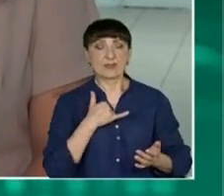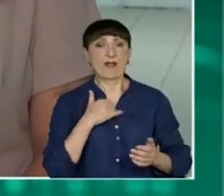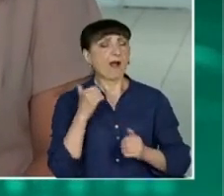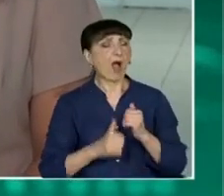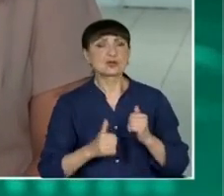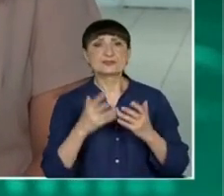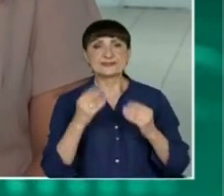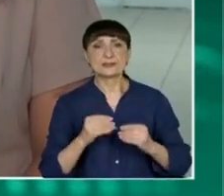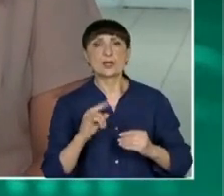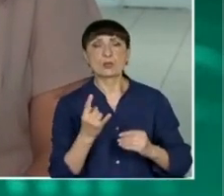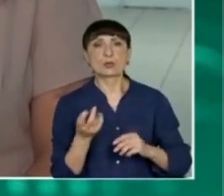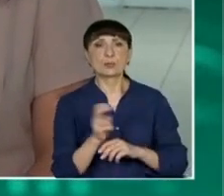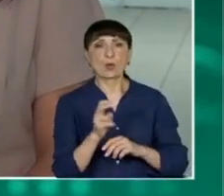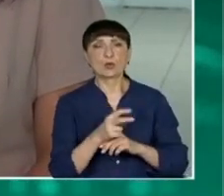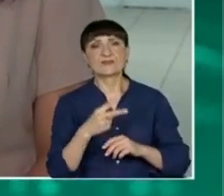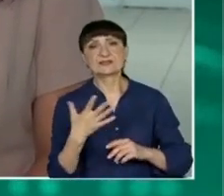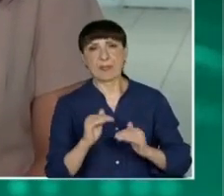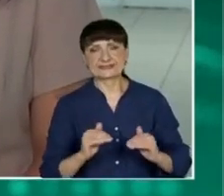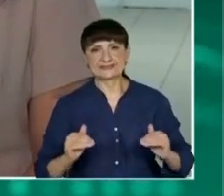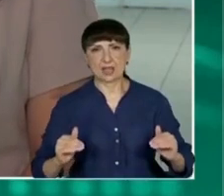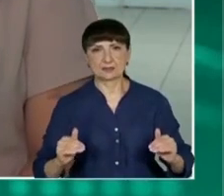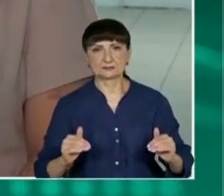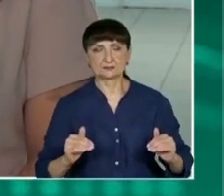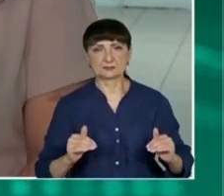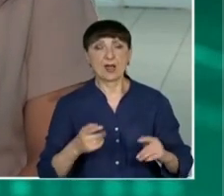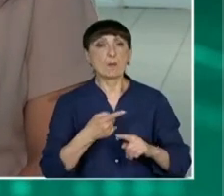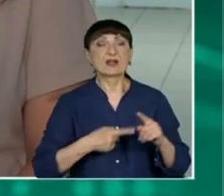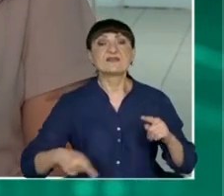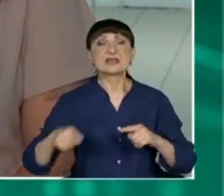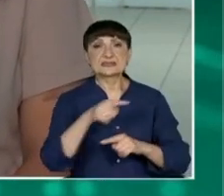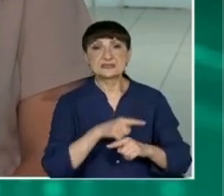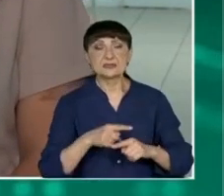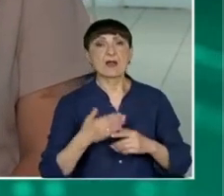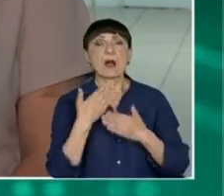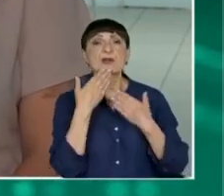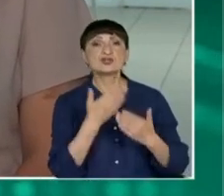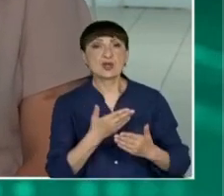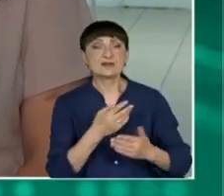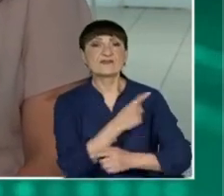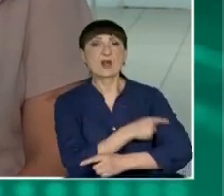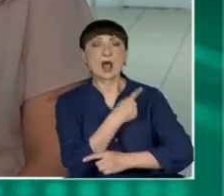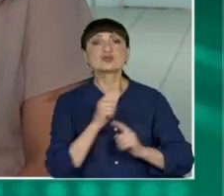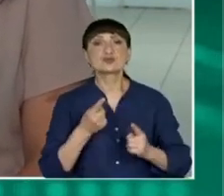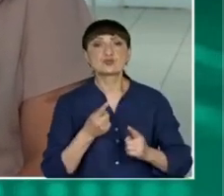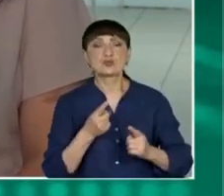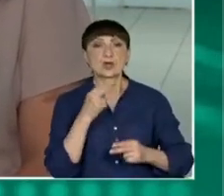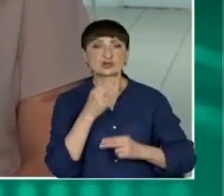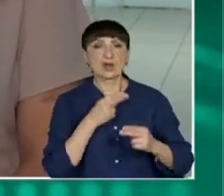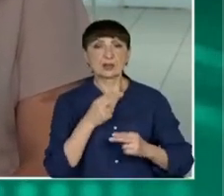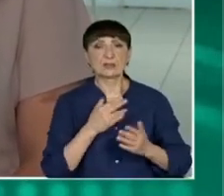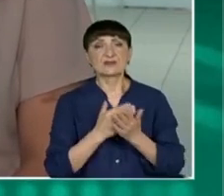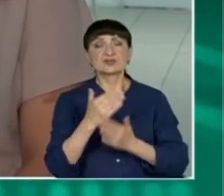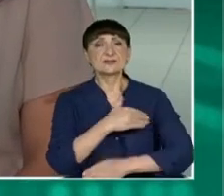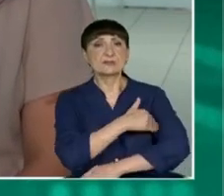ежедневно бывает 25 детей. Половина из них обращаются с такими жалобами, как